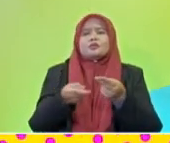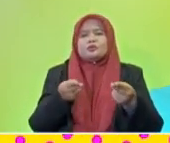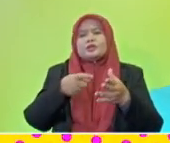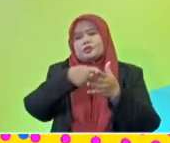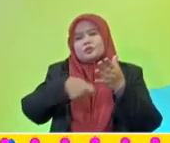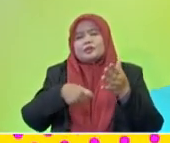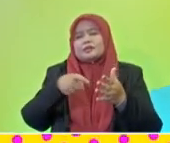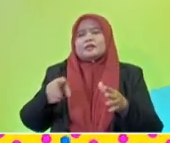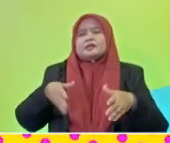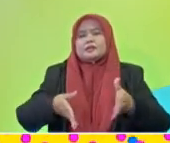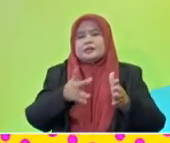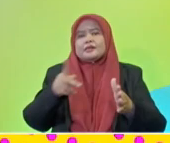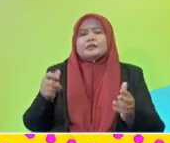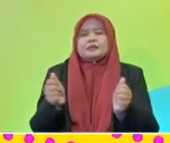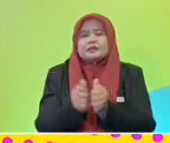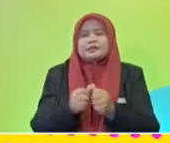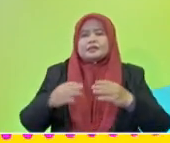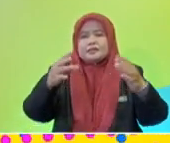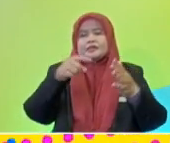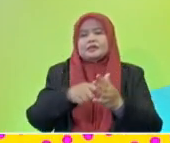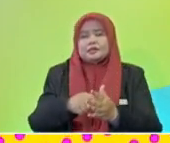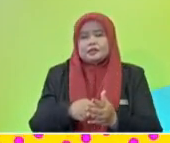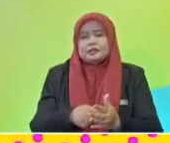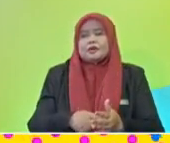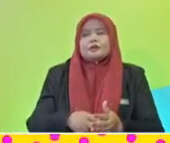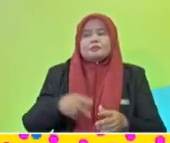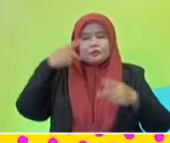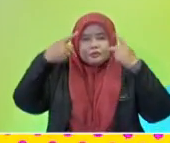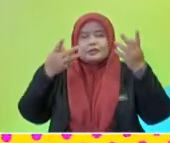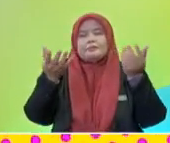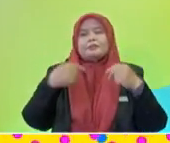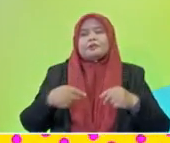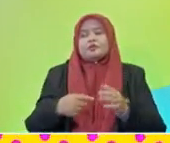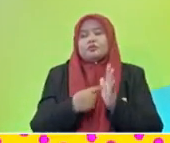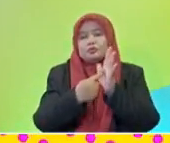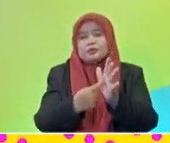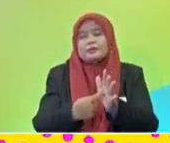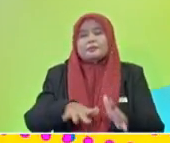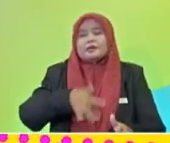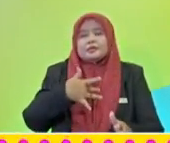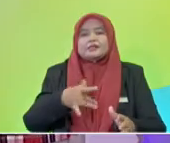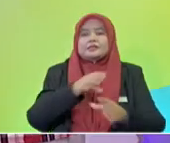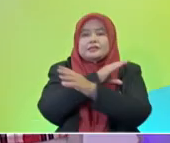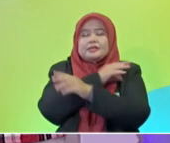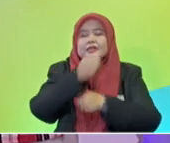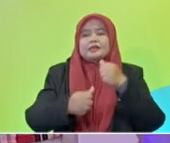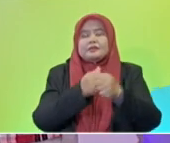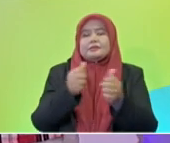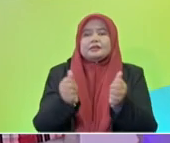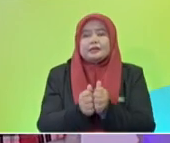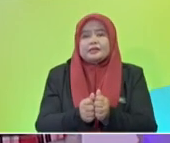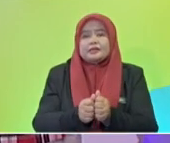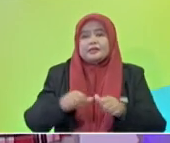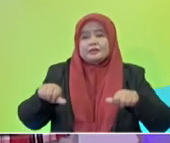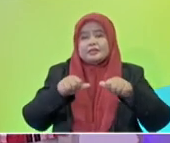dijalankan dengan inisiatif ini pengunjung dapat menzahirkan perasaan cinta akan alam dengan aktiviti yang bkonsepkan